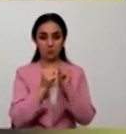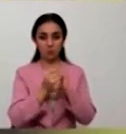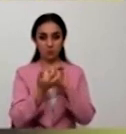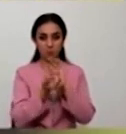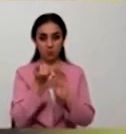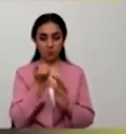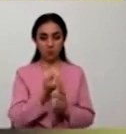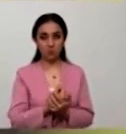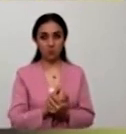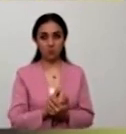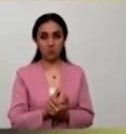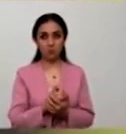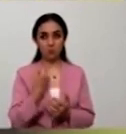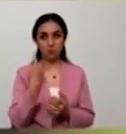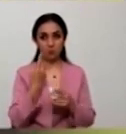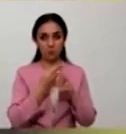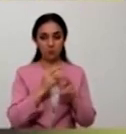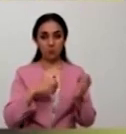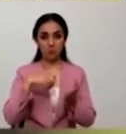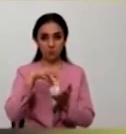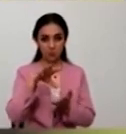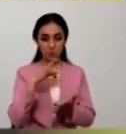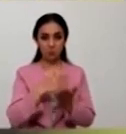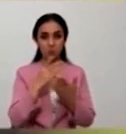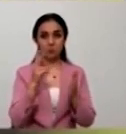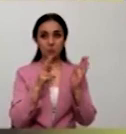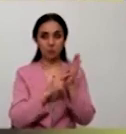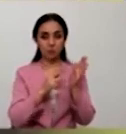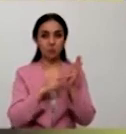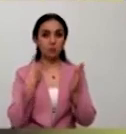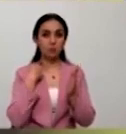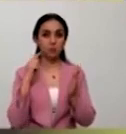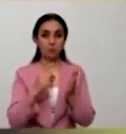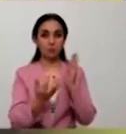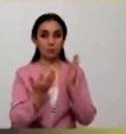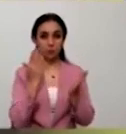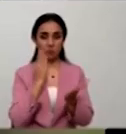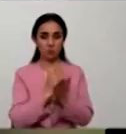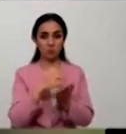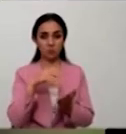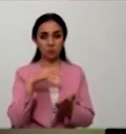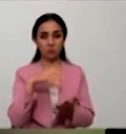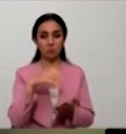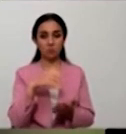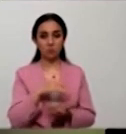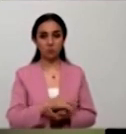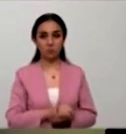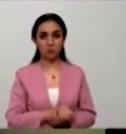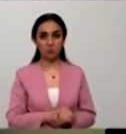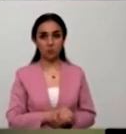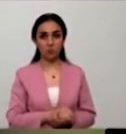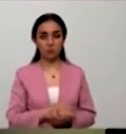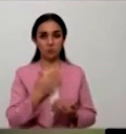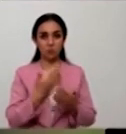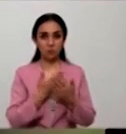bo'lsak, uni tashlaganimizda 8 raqami tushishi.